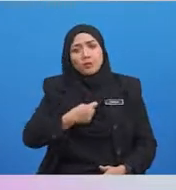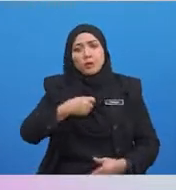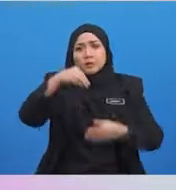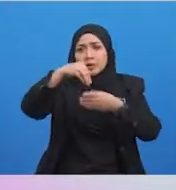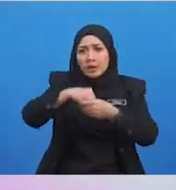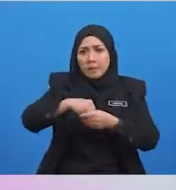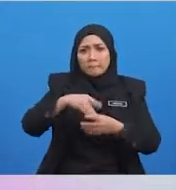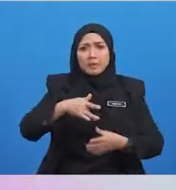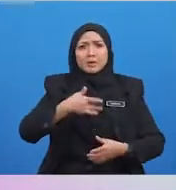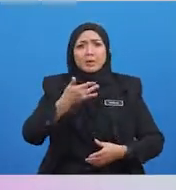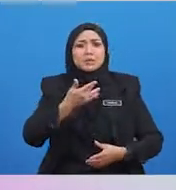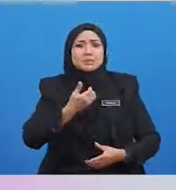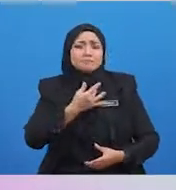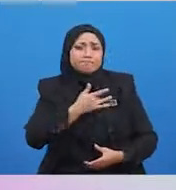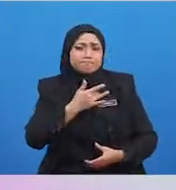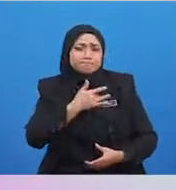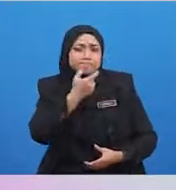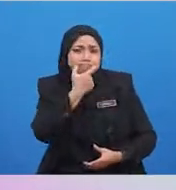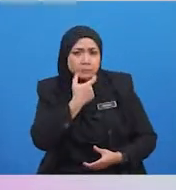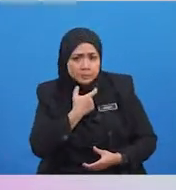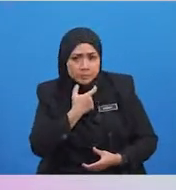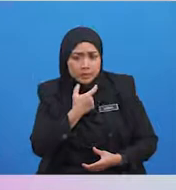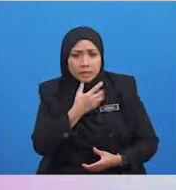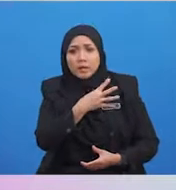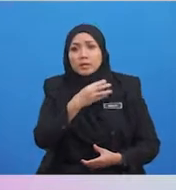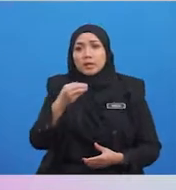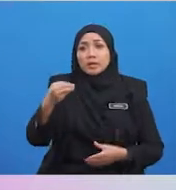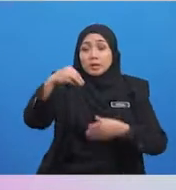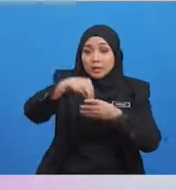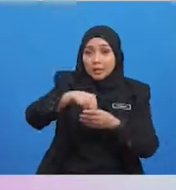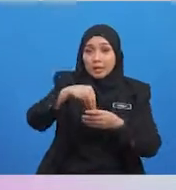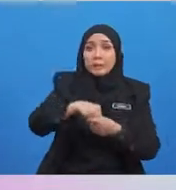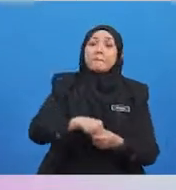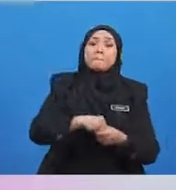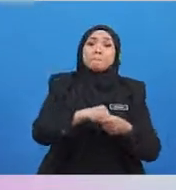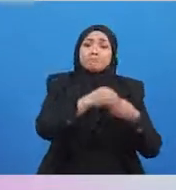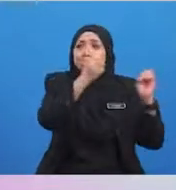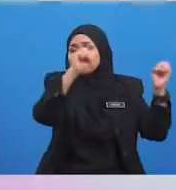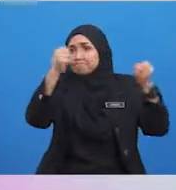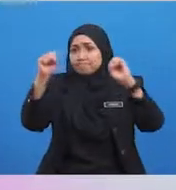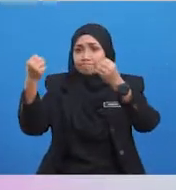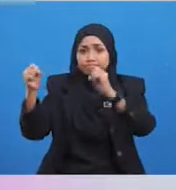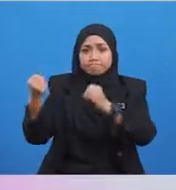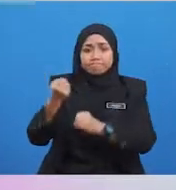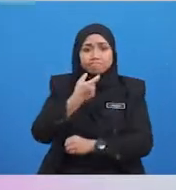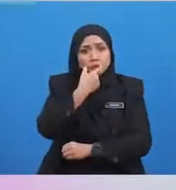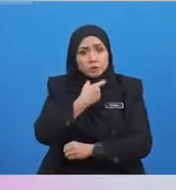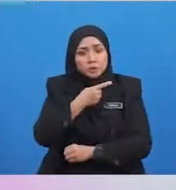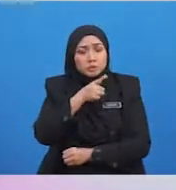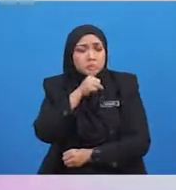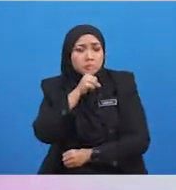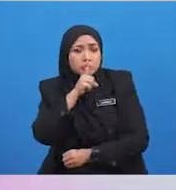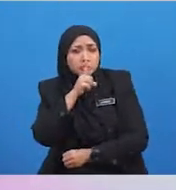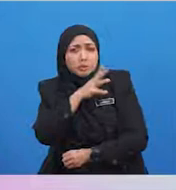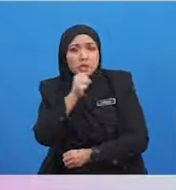sebak bercampur sedih dan dalam suasana yang hening, sunyi